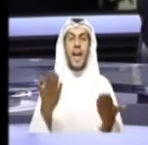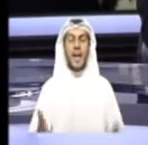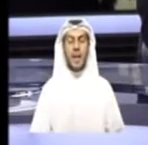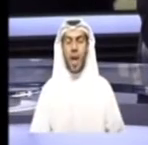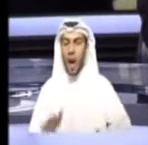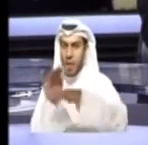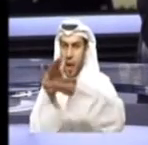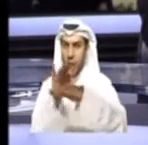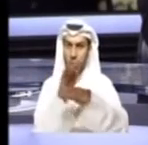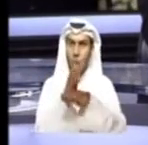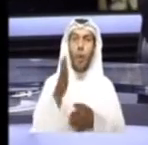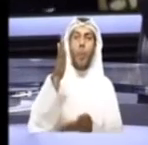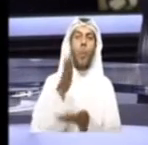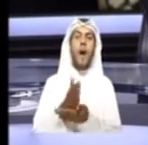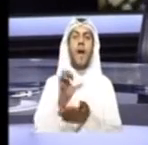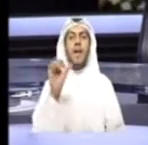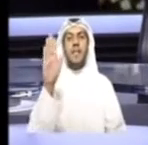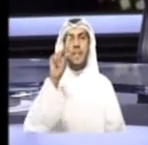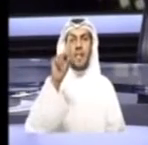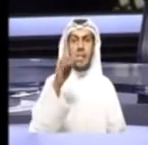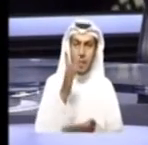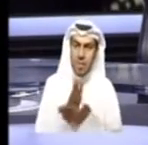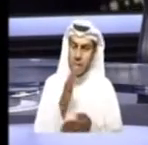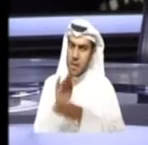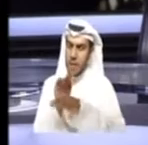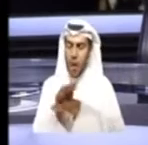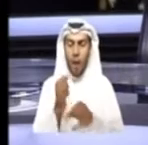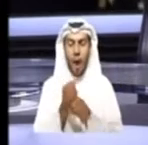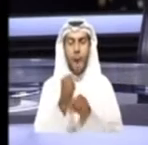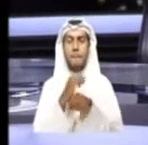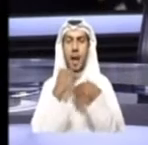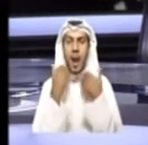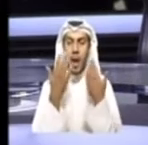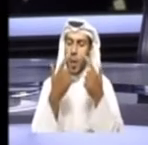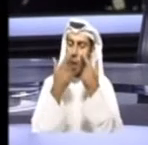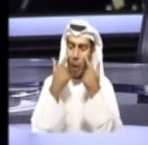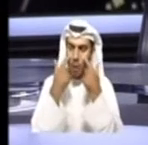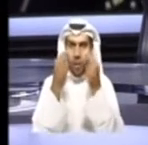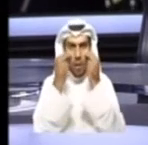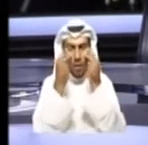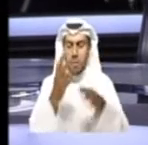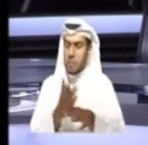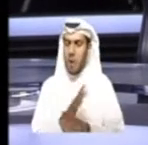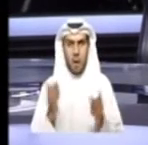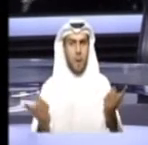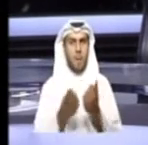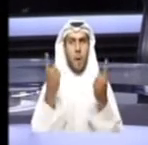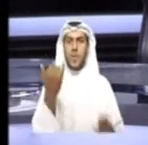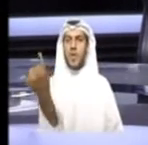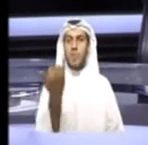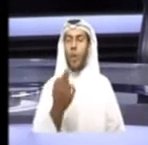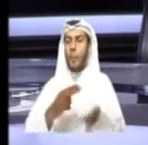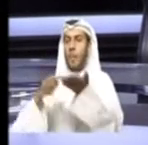وثقافة التسامح بين الناس، يقدمون الخير أينما استدعى الأمر، مضحين بأنفسهم وراحتهم من أجل تقديم